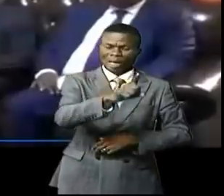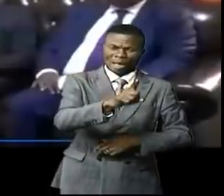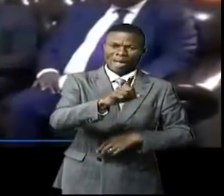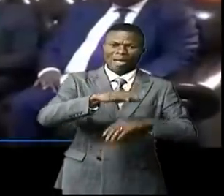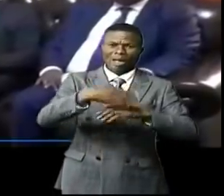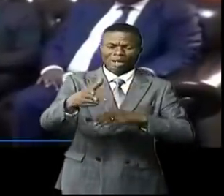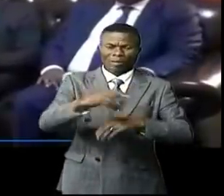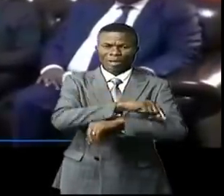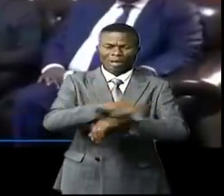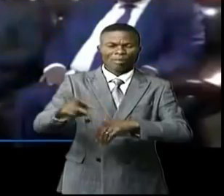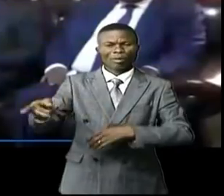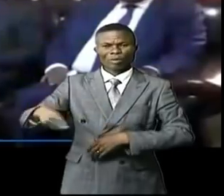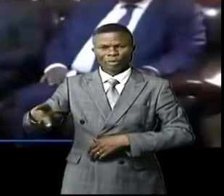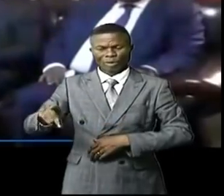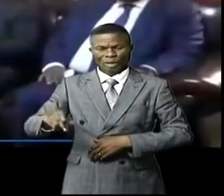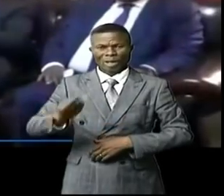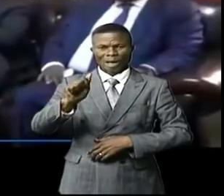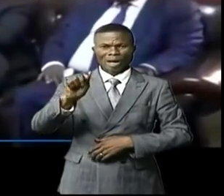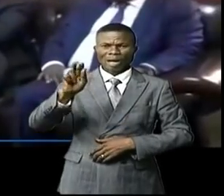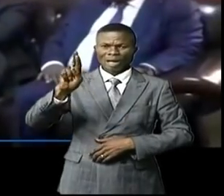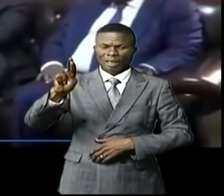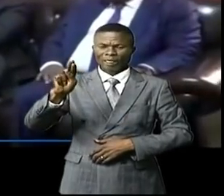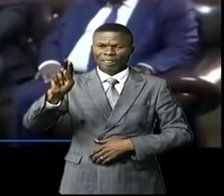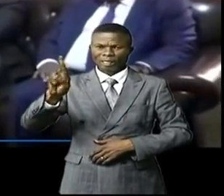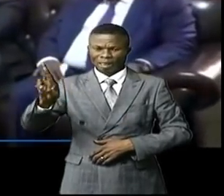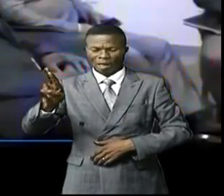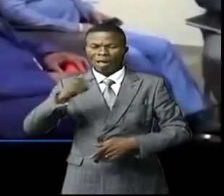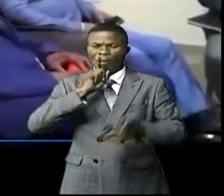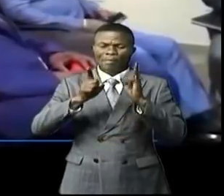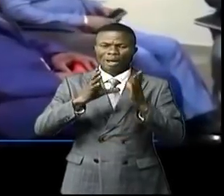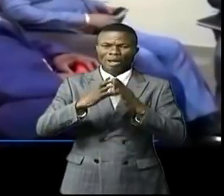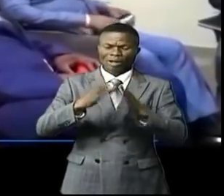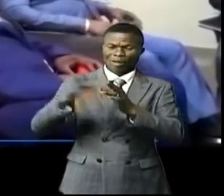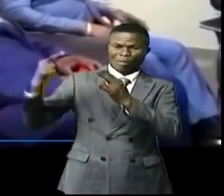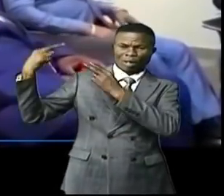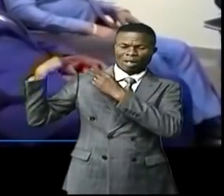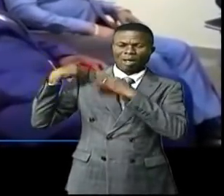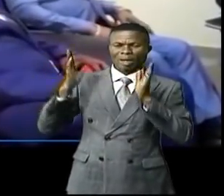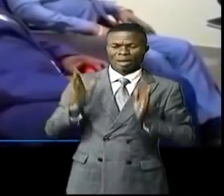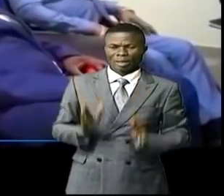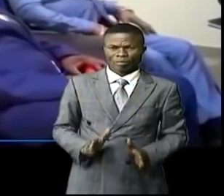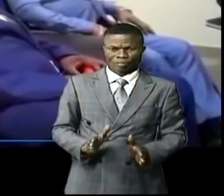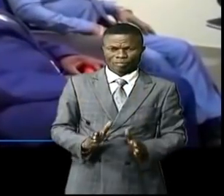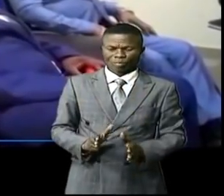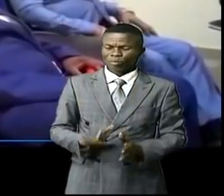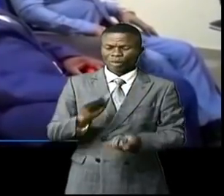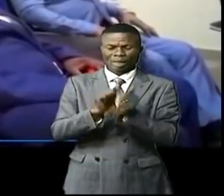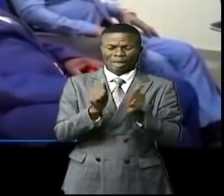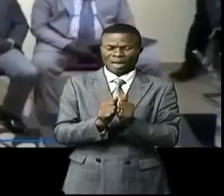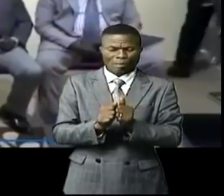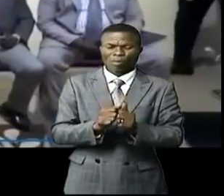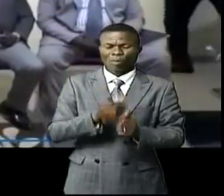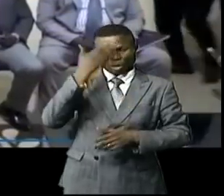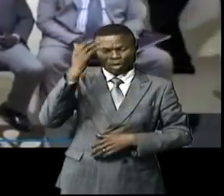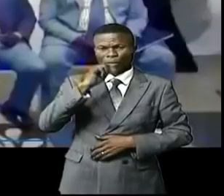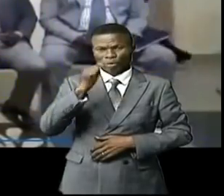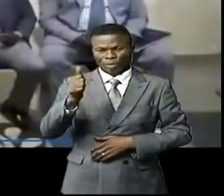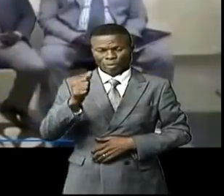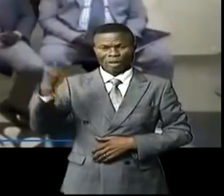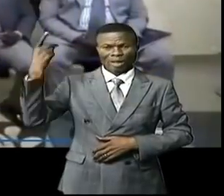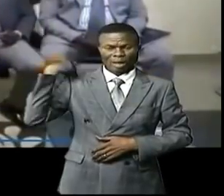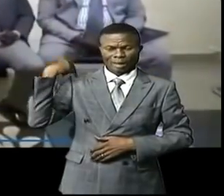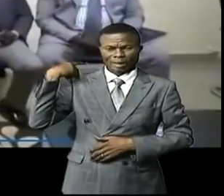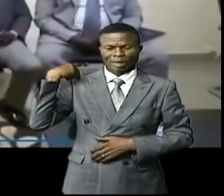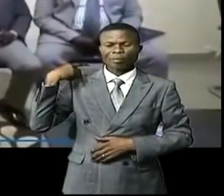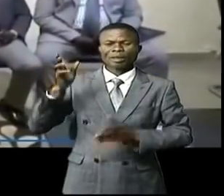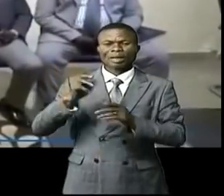la direction provinciale de l'ANR où elle s'est entretenue avec les responsables. Rien n'a filtré de ces échanges. Les élus de Lubumbashi